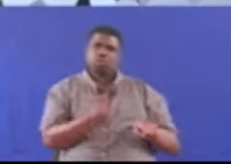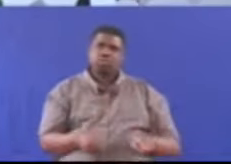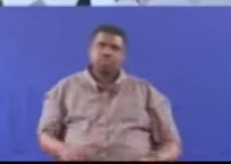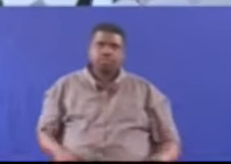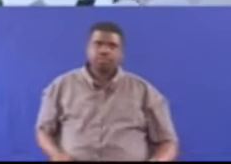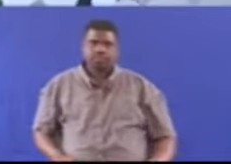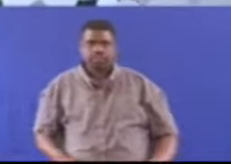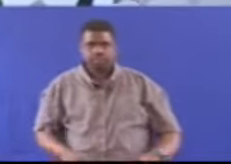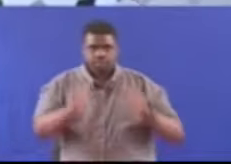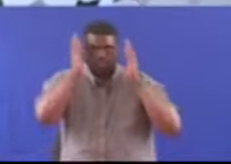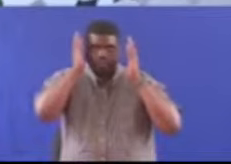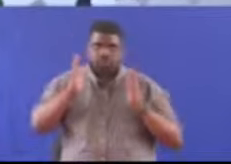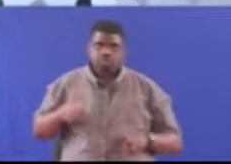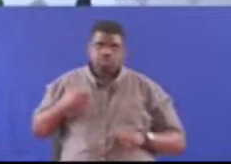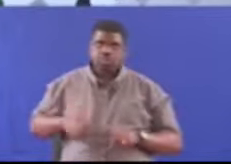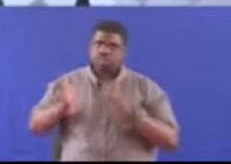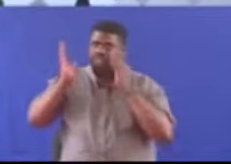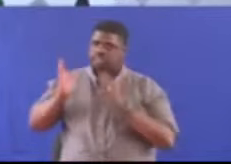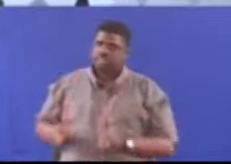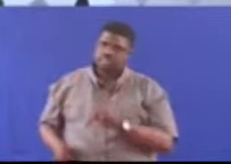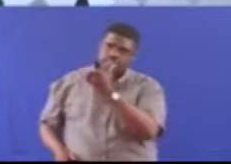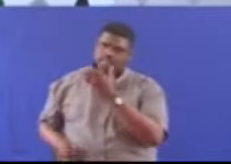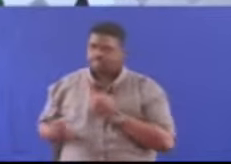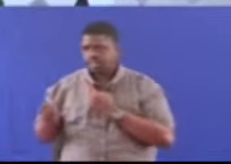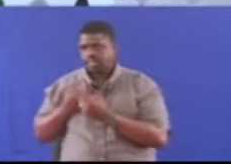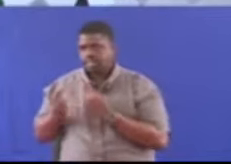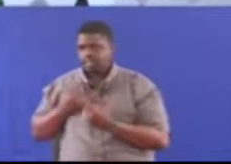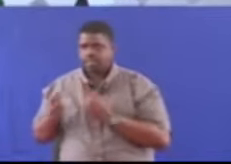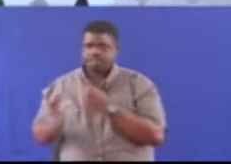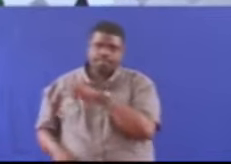Mheshimiwa Waziri Mkuu, nasema kwamba